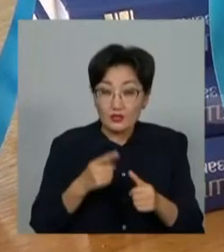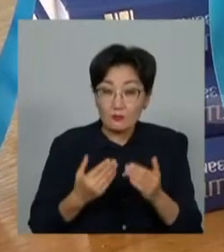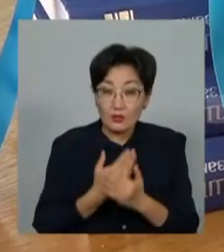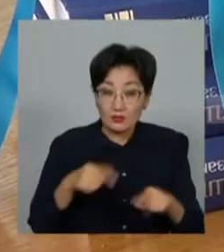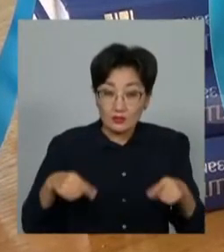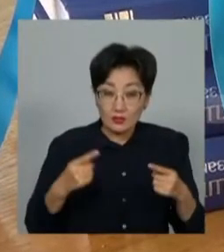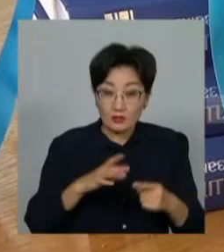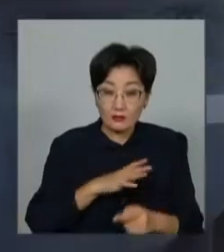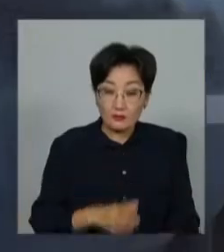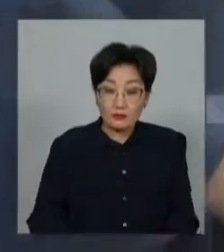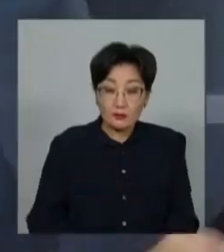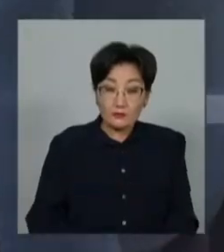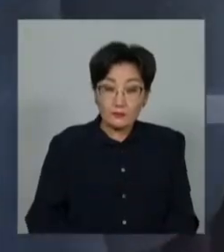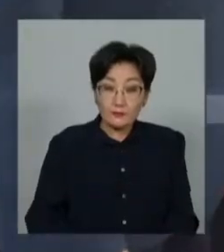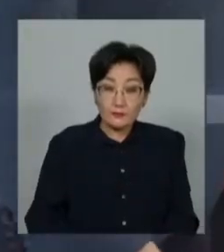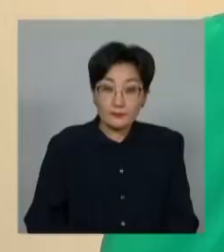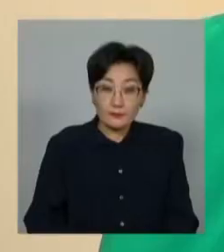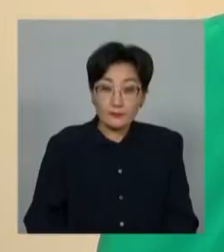еді.